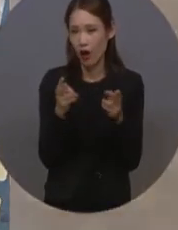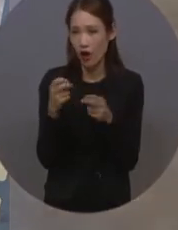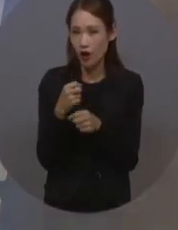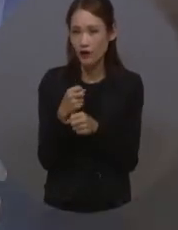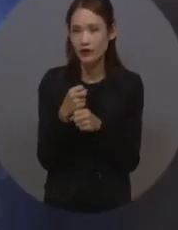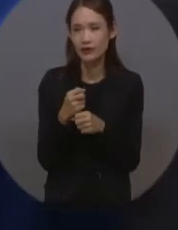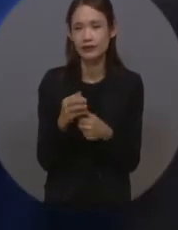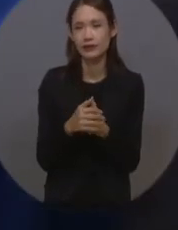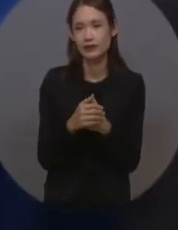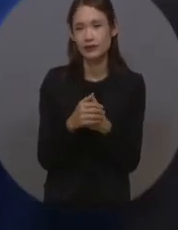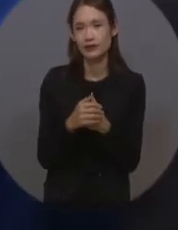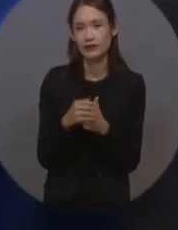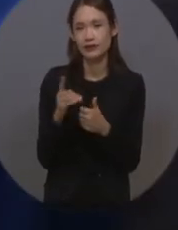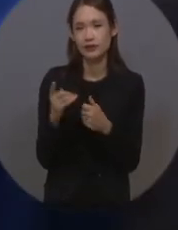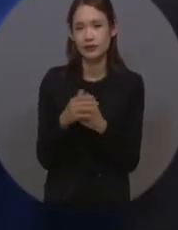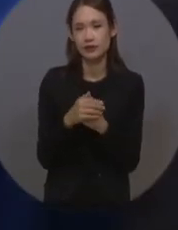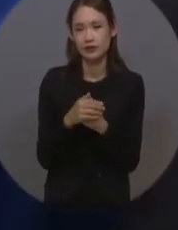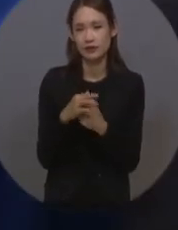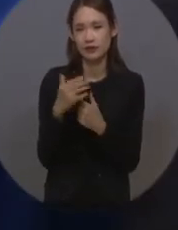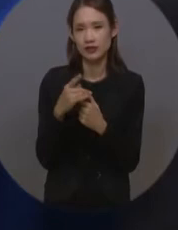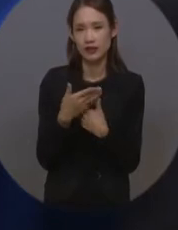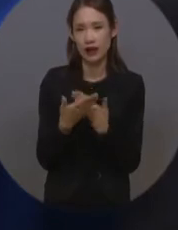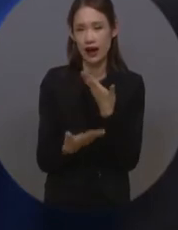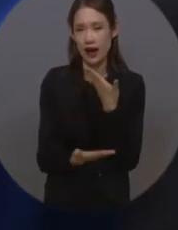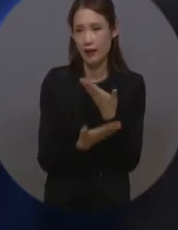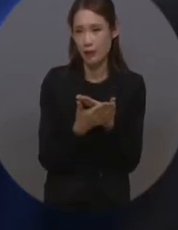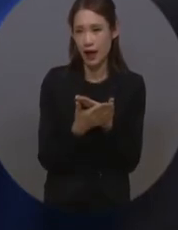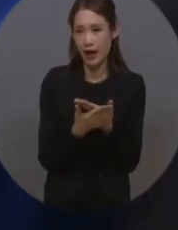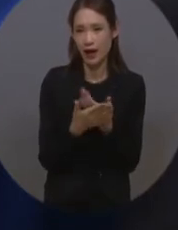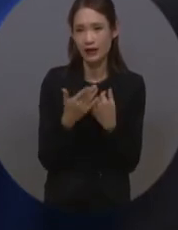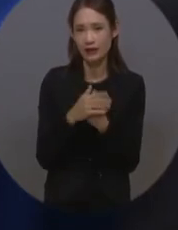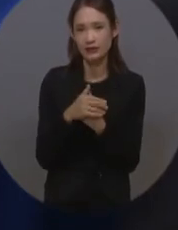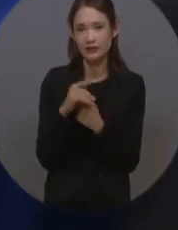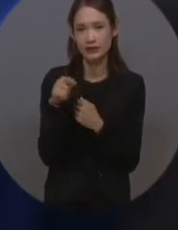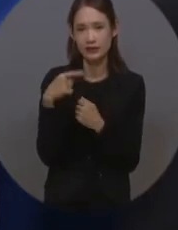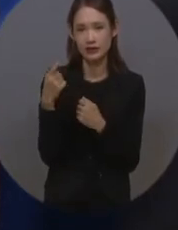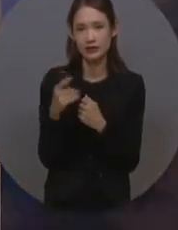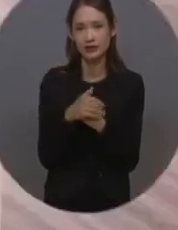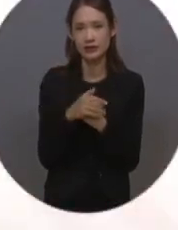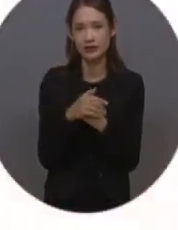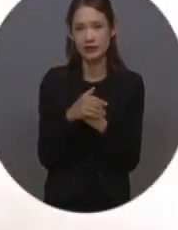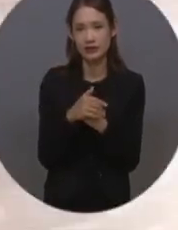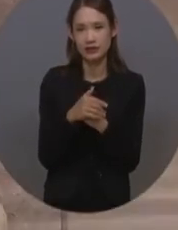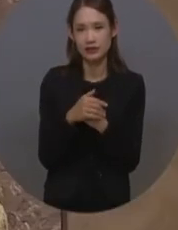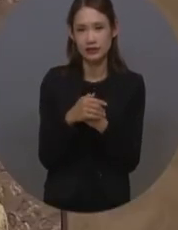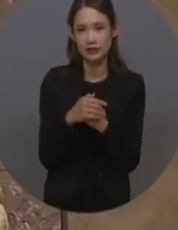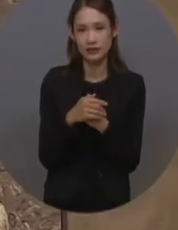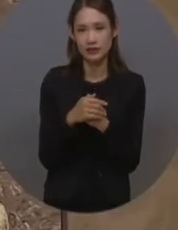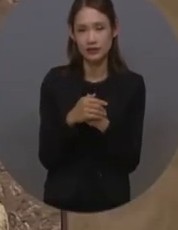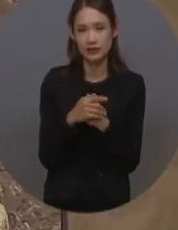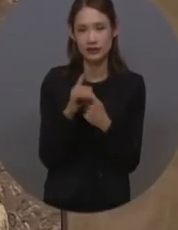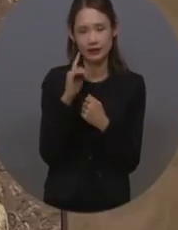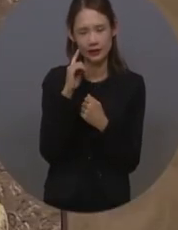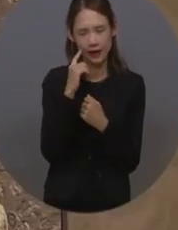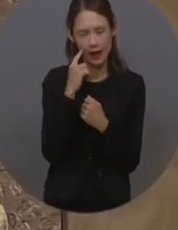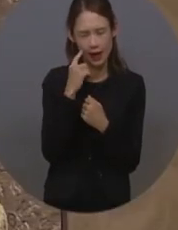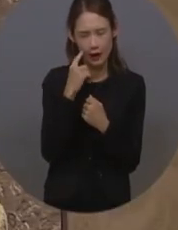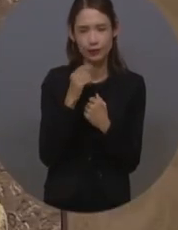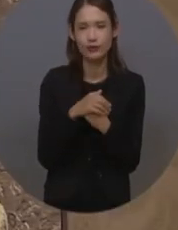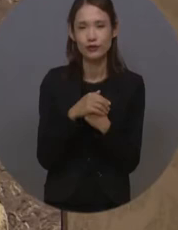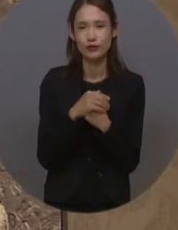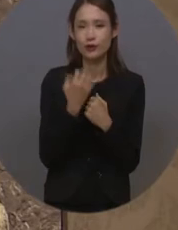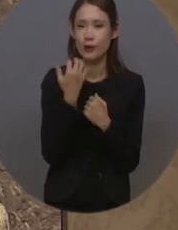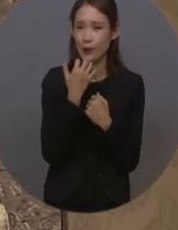그렇게 한 다음에 그다음에 창하고 이게 붙이고, 그리고 또 이제 그것을 잘 예쁘게 그 모양,